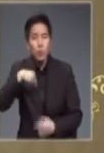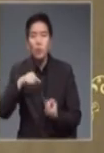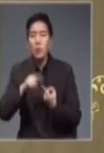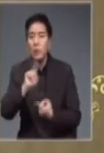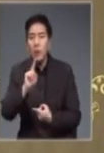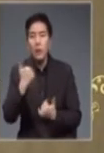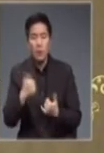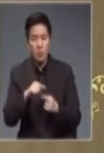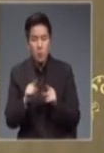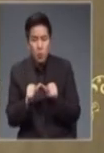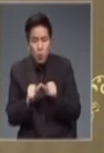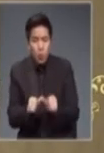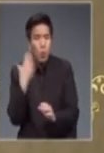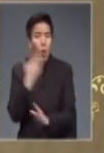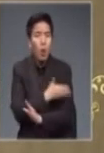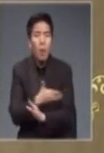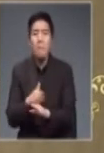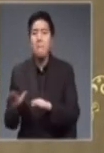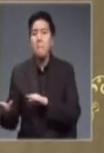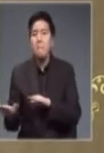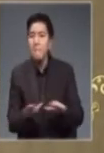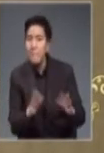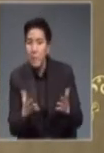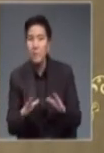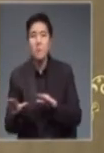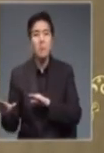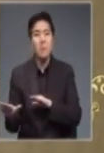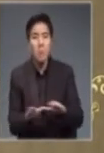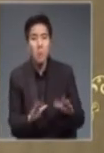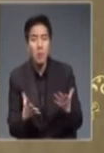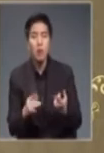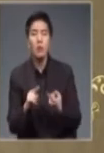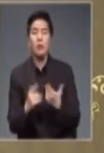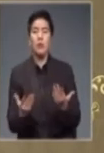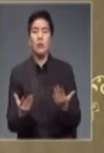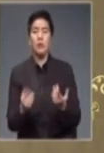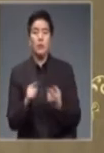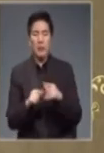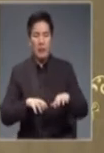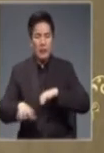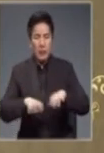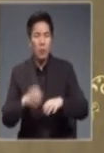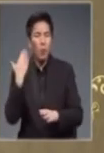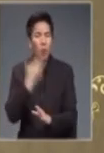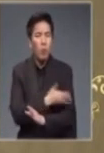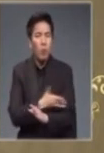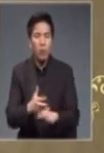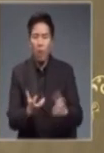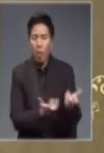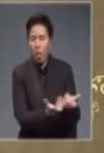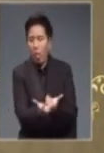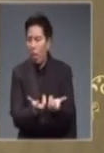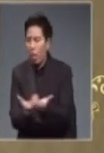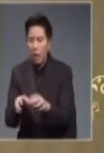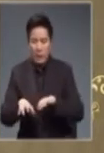ครับแล้วก็เข้าใจกันมากขึ้นเพื่อจะไปสู่การแก้ปัญหาความเดือดร้อนของพี่น้องประชาชนขอให้ทุกคนทุกฝ่ายได้สามารถเสน